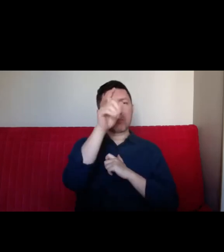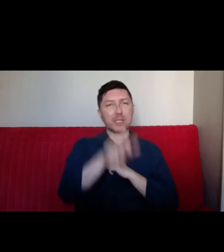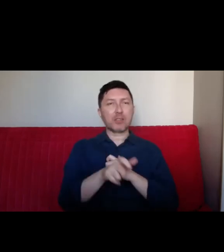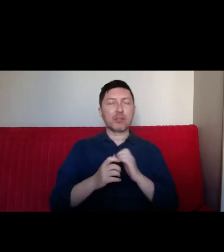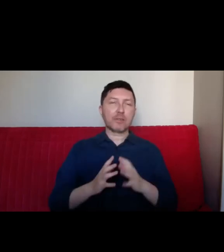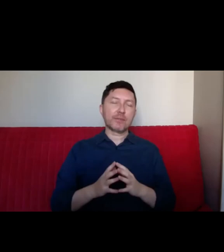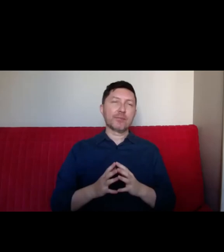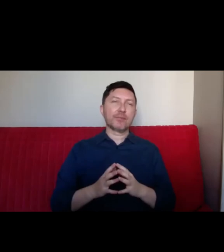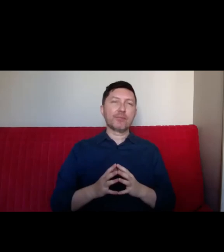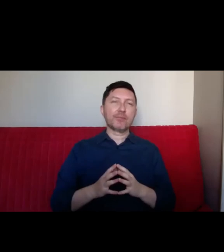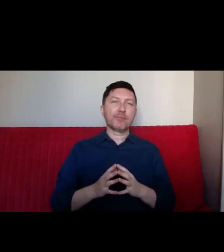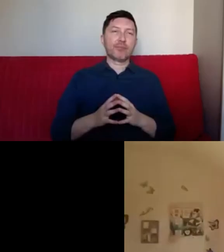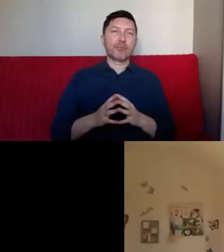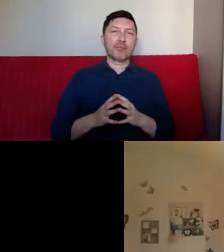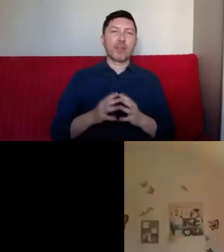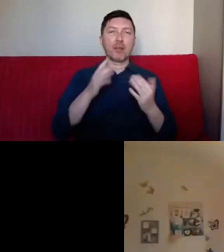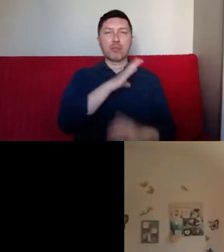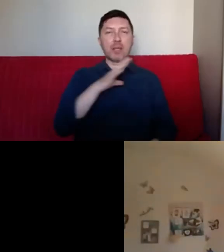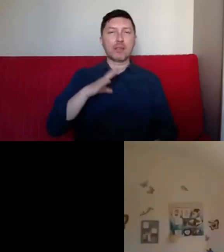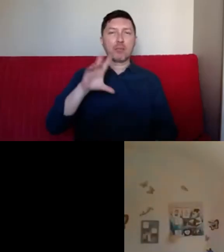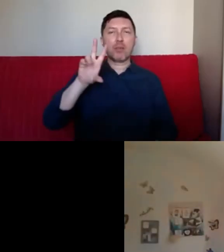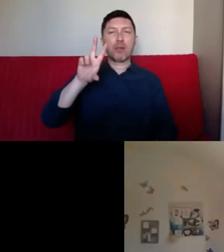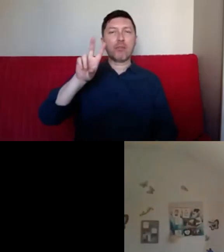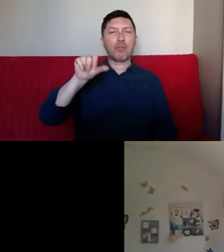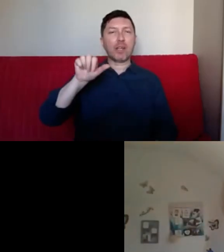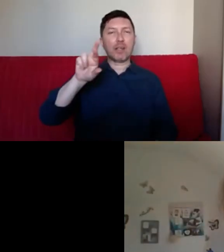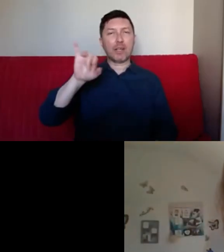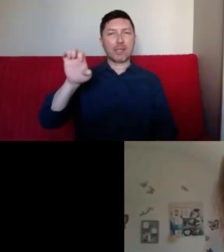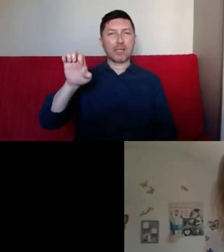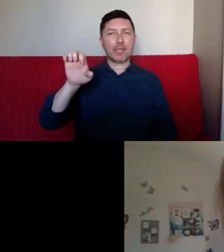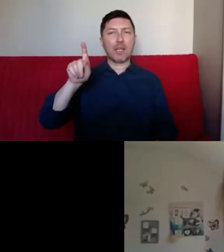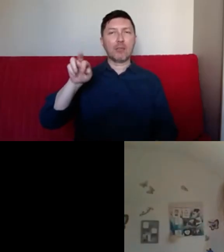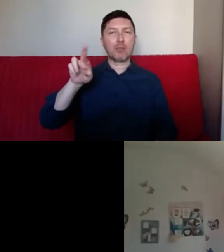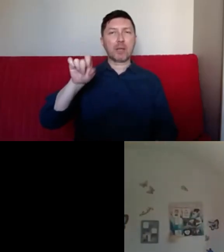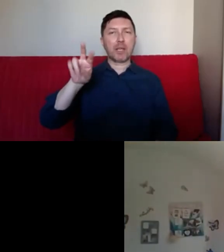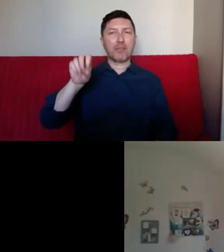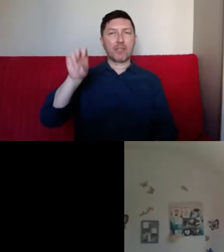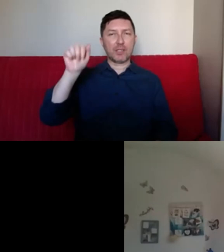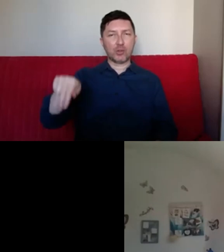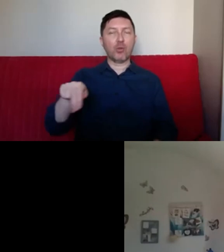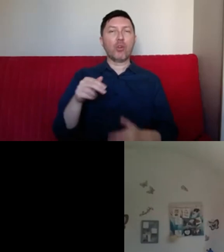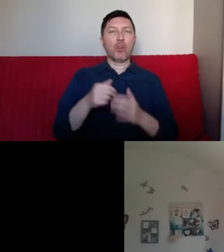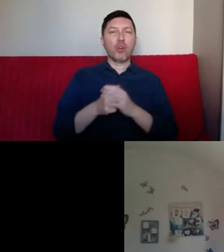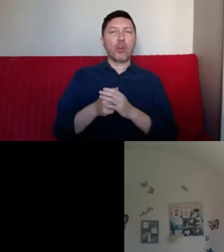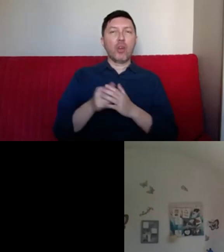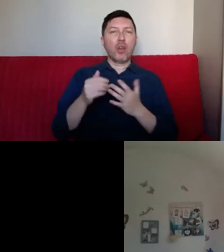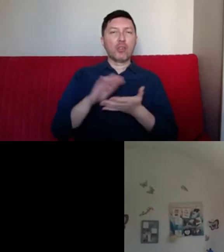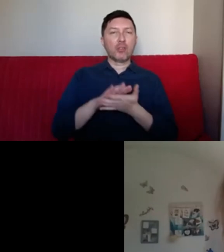Mrs. Valérie Trevisan from AVIC. So I would like to leave the floor to